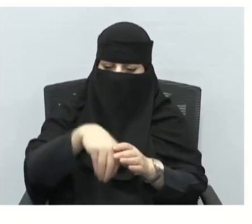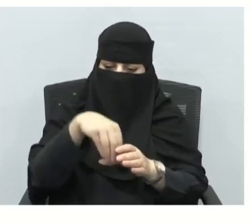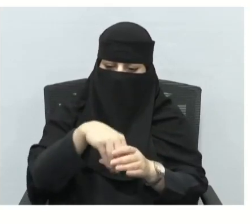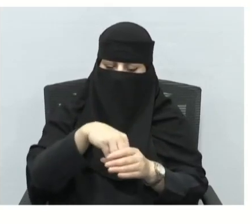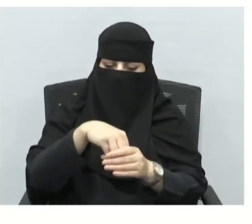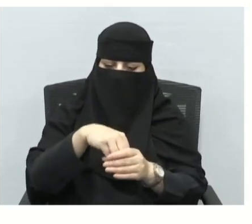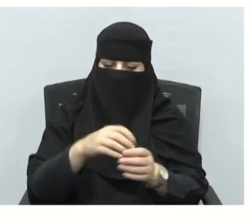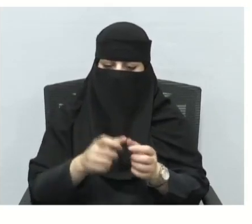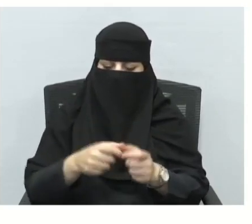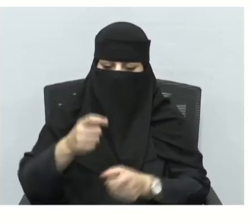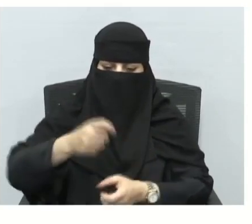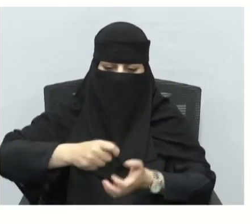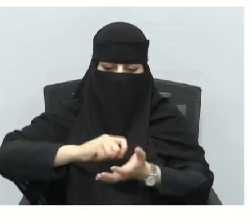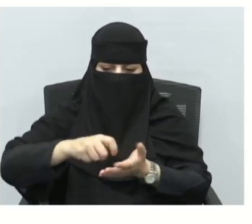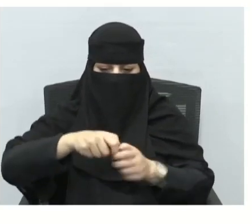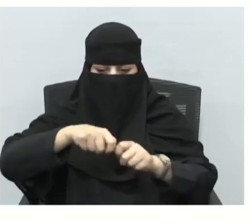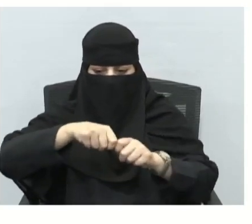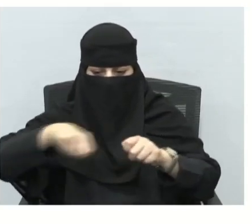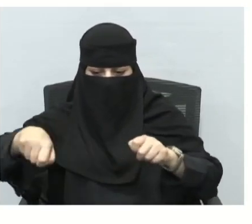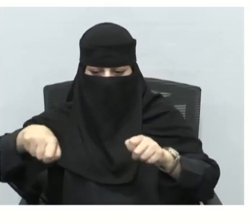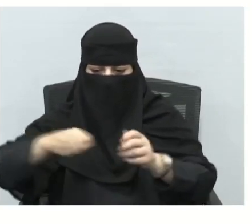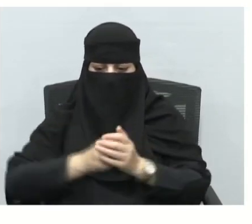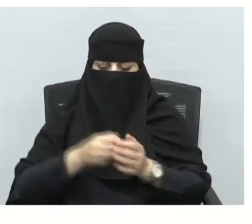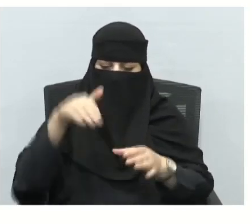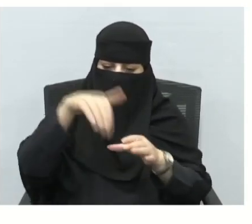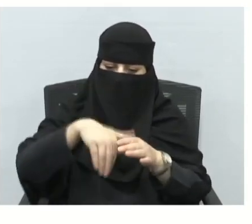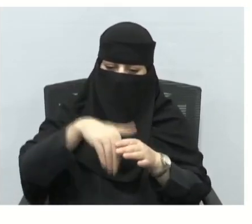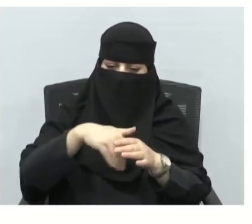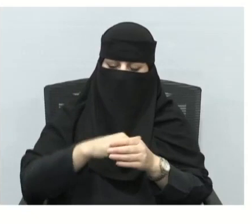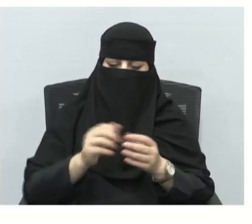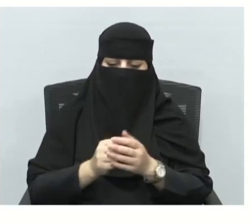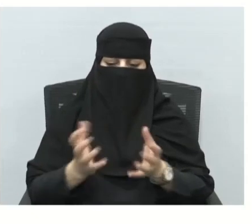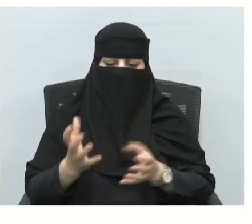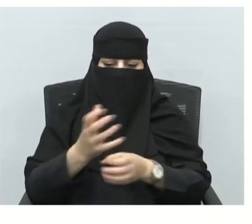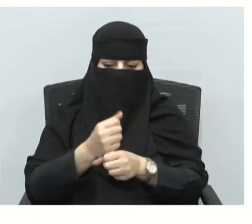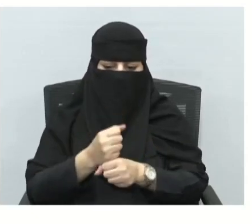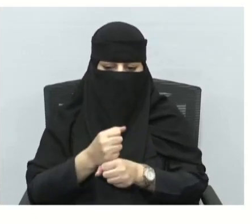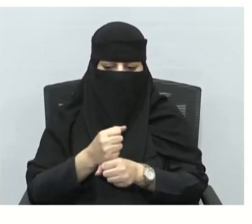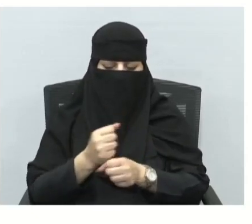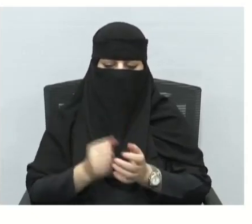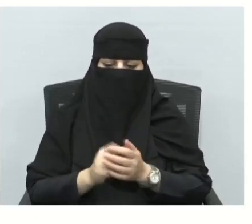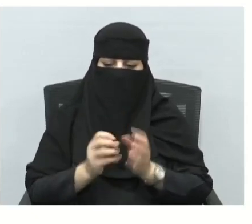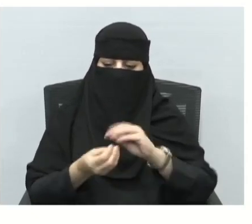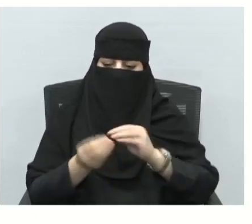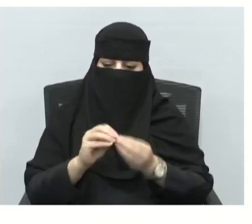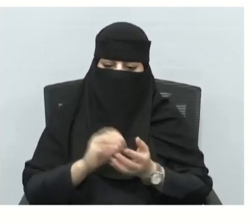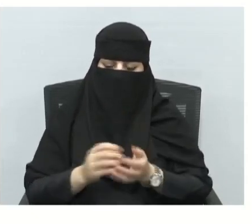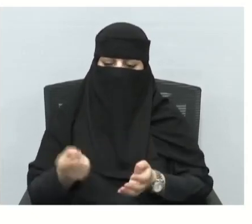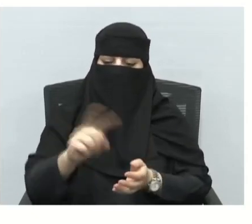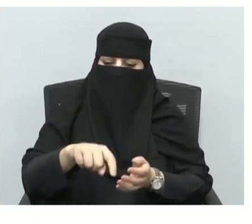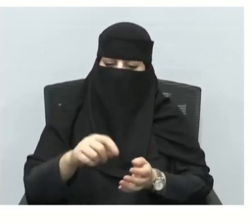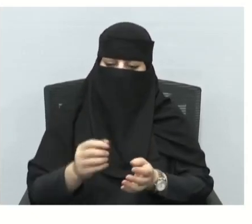الالوان ممتاز نوره رائعه تحافظ على الوانها ايضا نوره تحافظ على